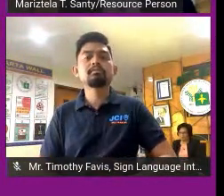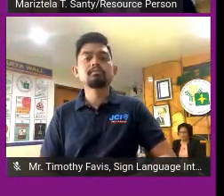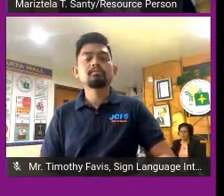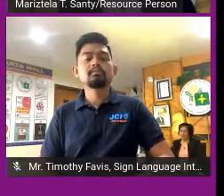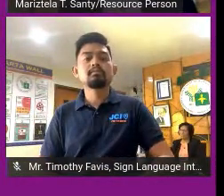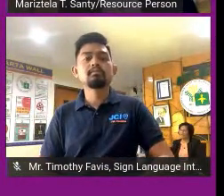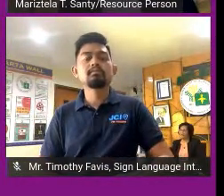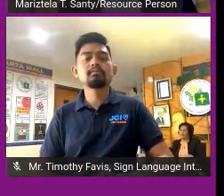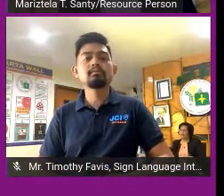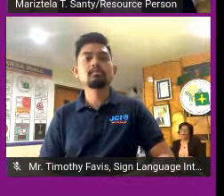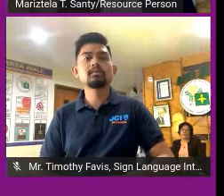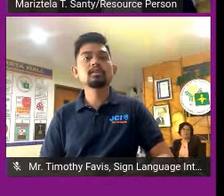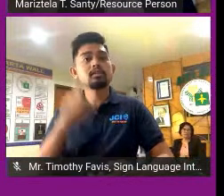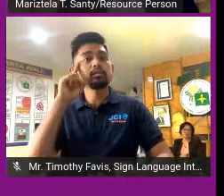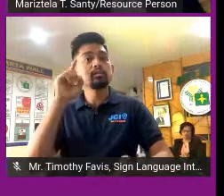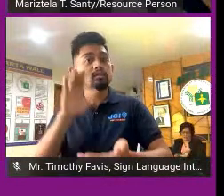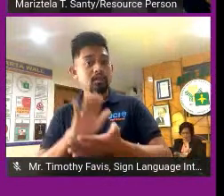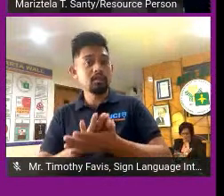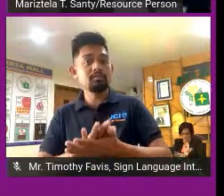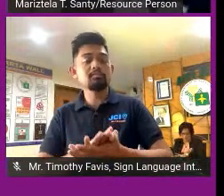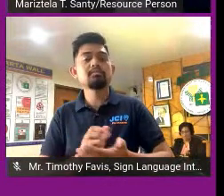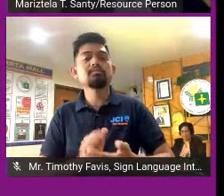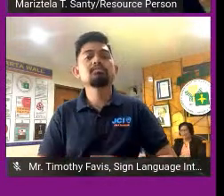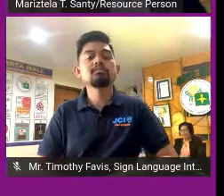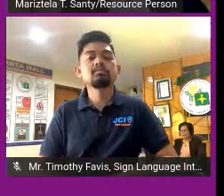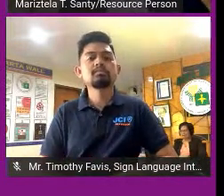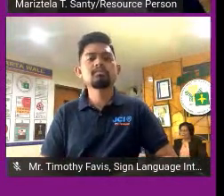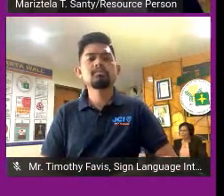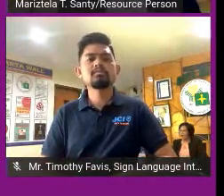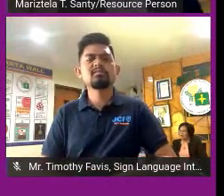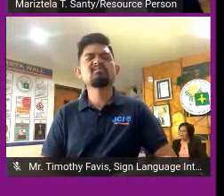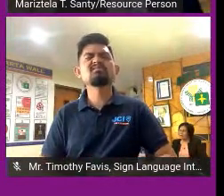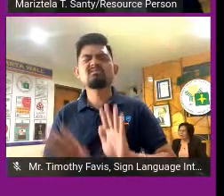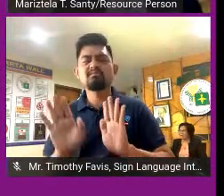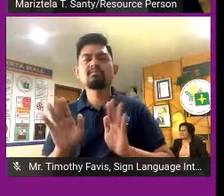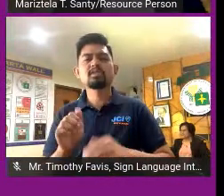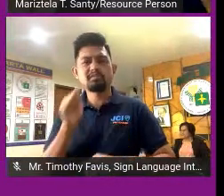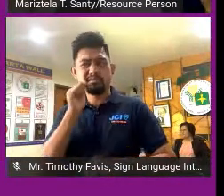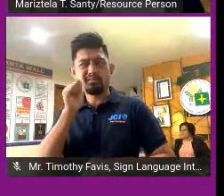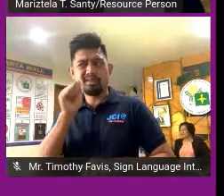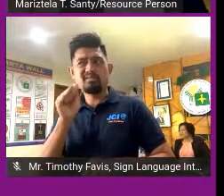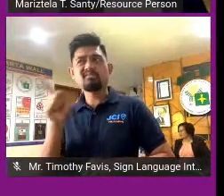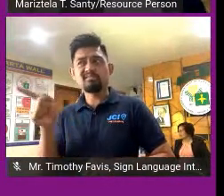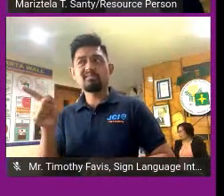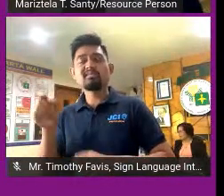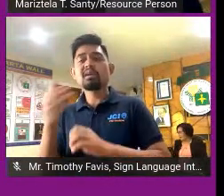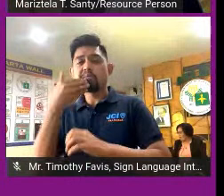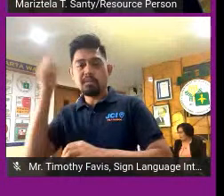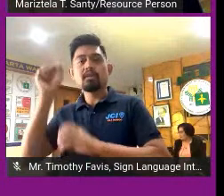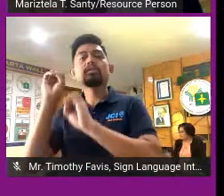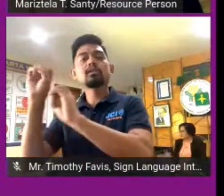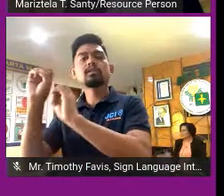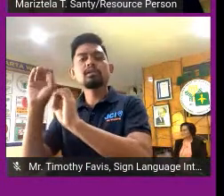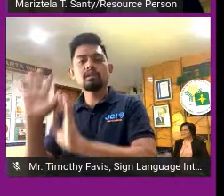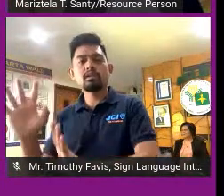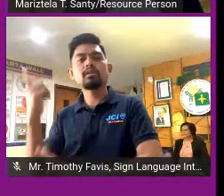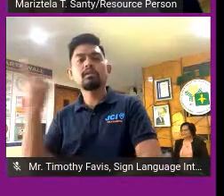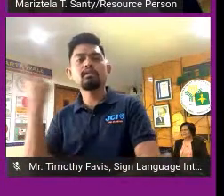po? Ito ang paniniwala natin noon na, pag ano hindi, babae ka, mag-teacher ka na